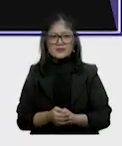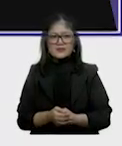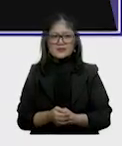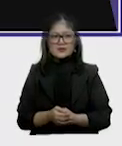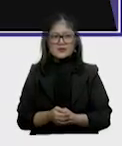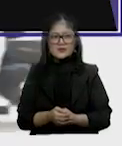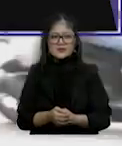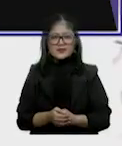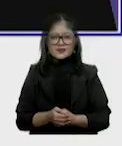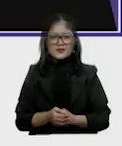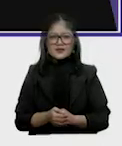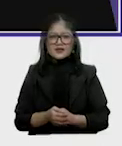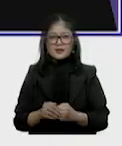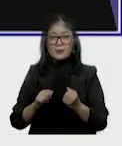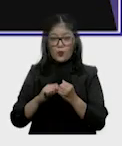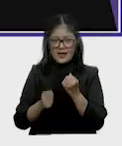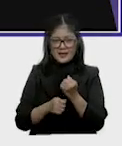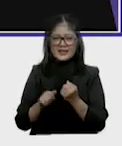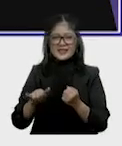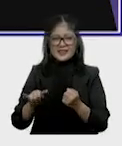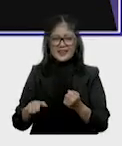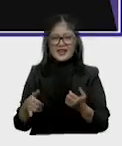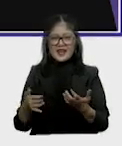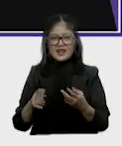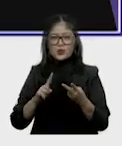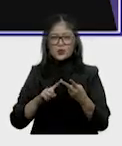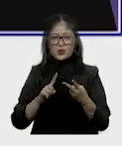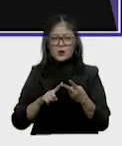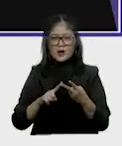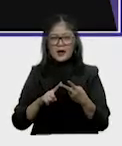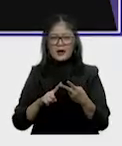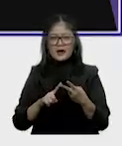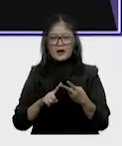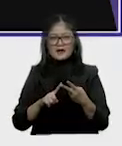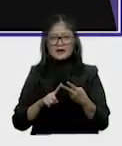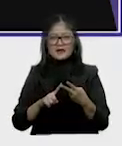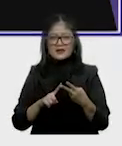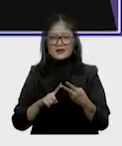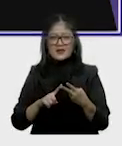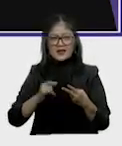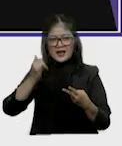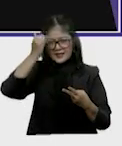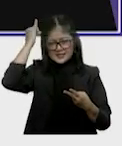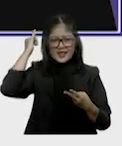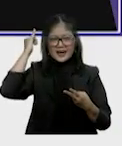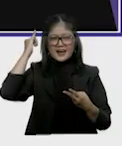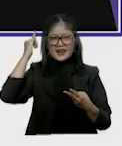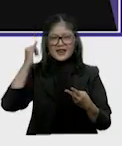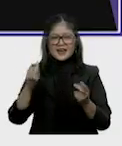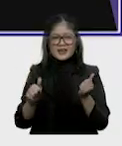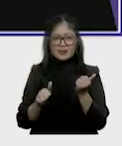Didi sama wakilnya. Wakilnya terus yang kedua siapa? Yang kedua Ganjar sama